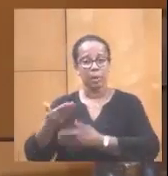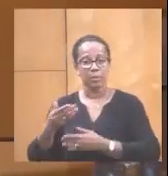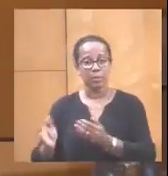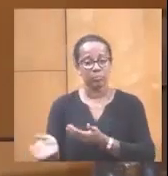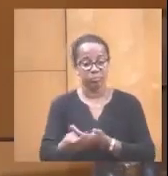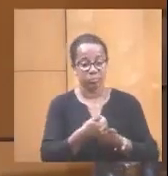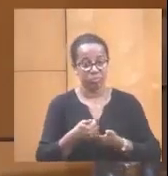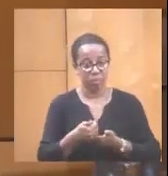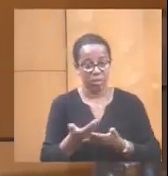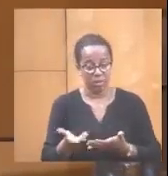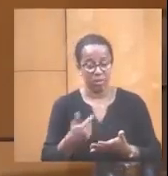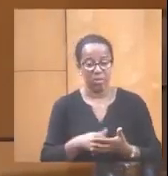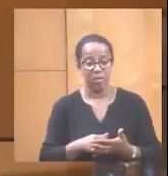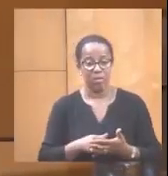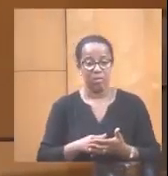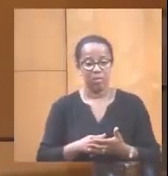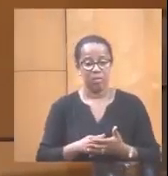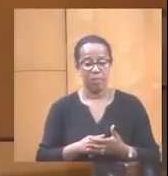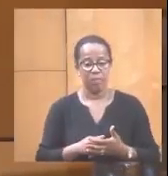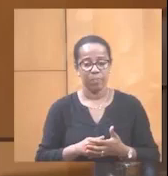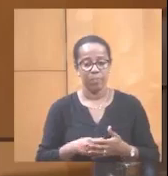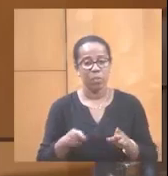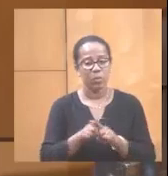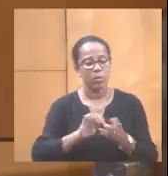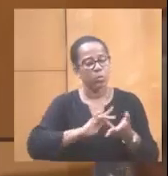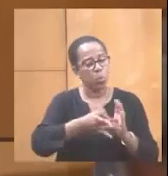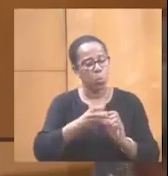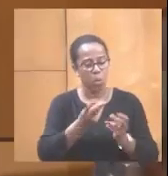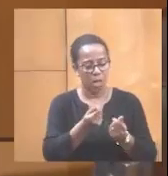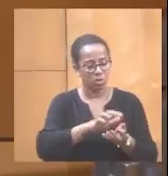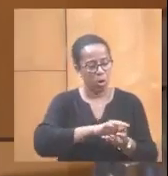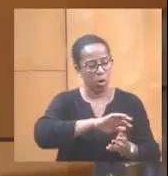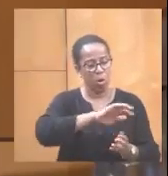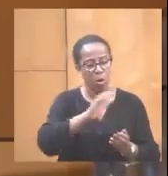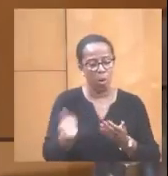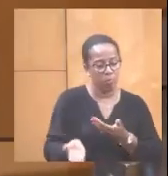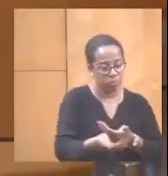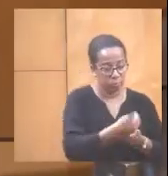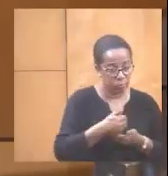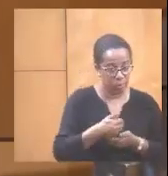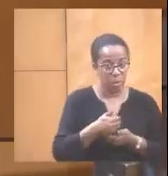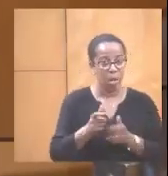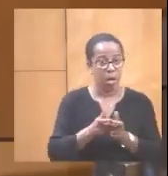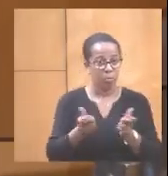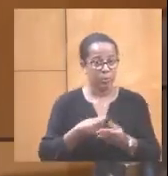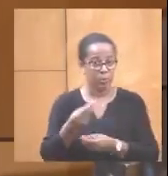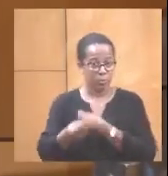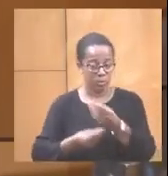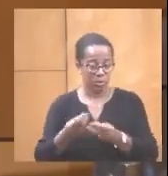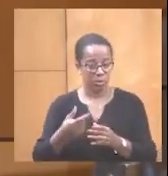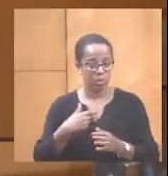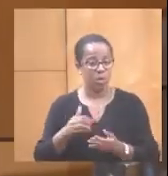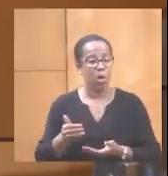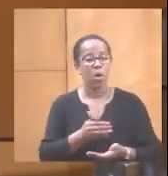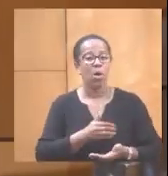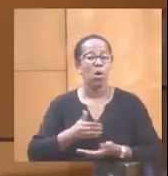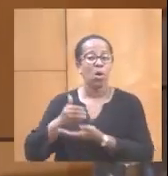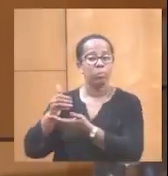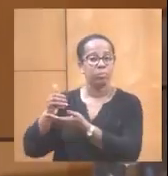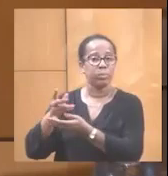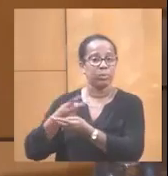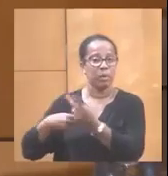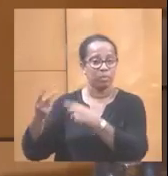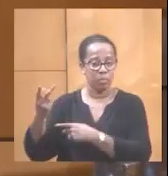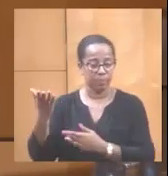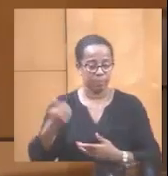collecte, va collecter et transférer toutes les sommes collectées versées par les entreprises. Hein, les deux